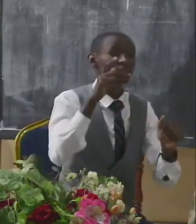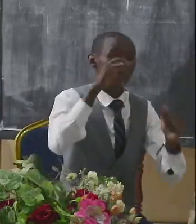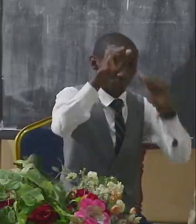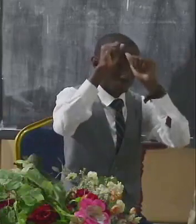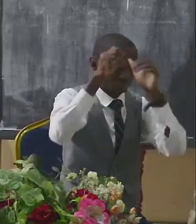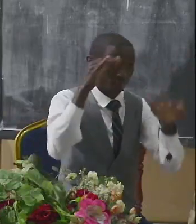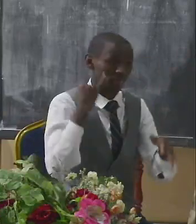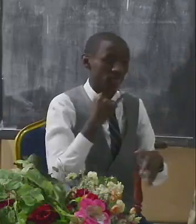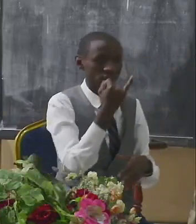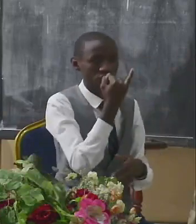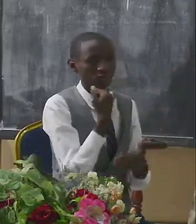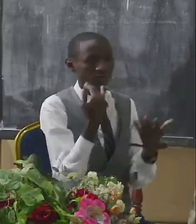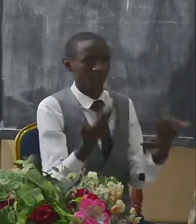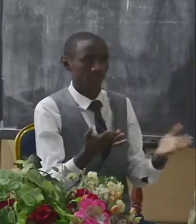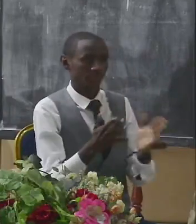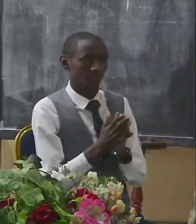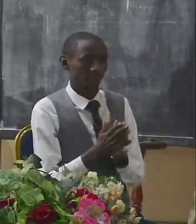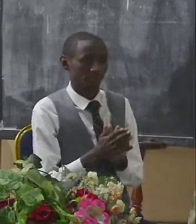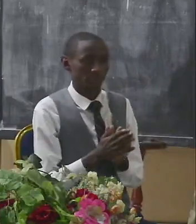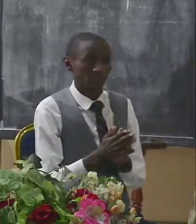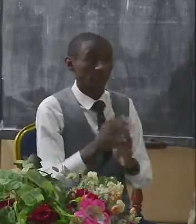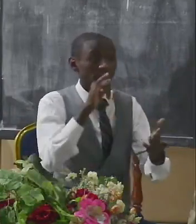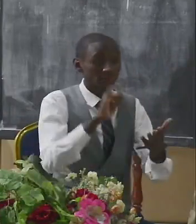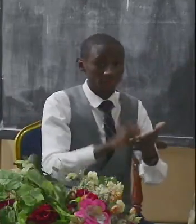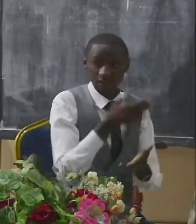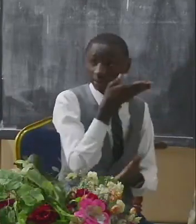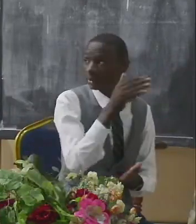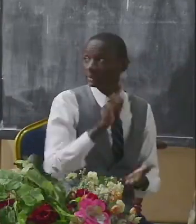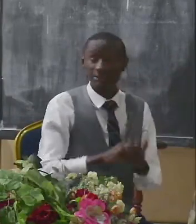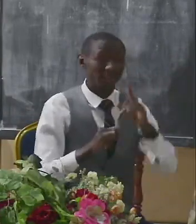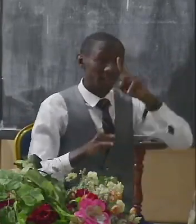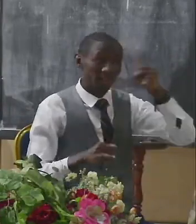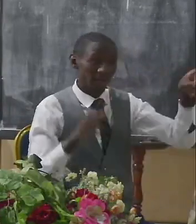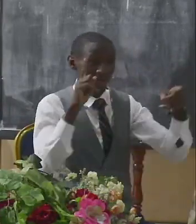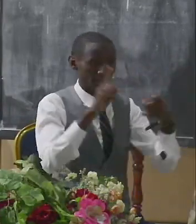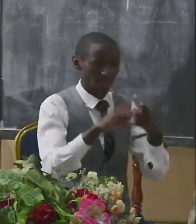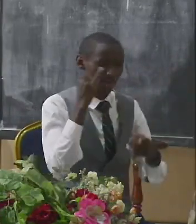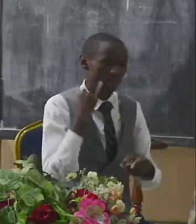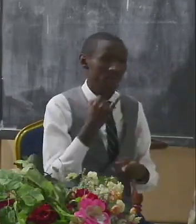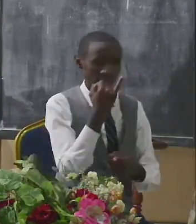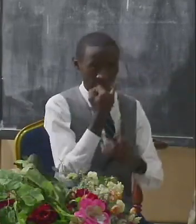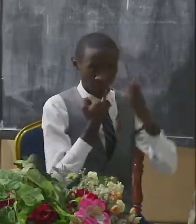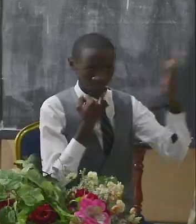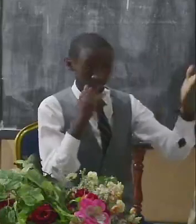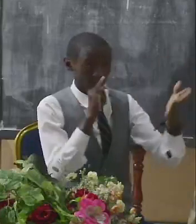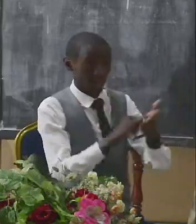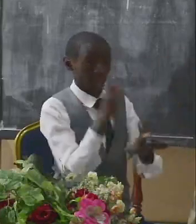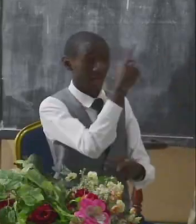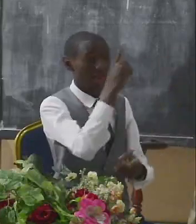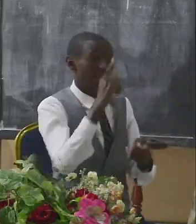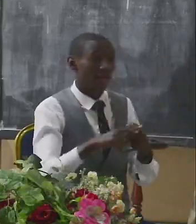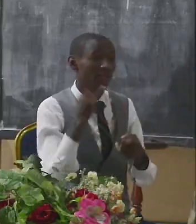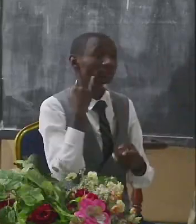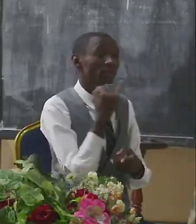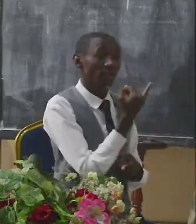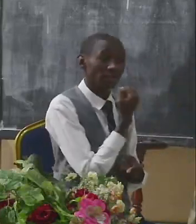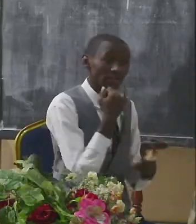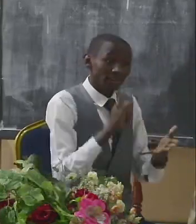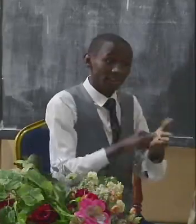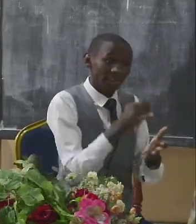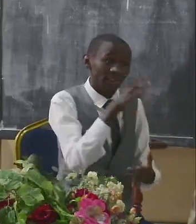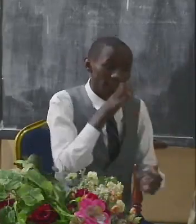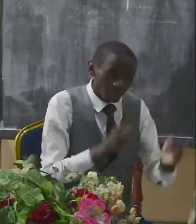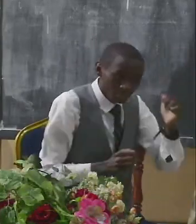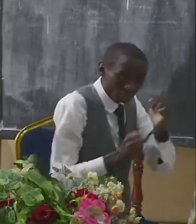Na watu wa, na taifa ya Daniel ambao ni taifa ya Kiyahudi, ni pale. Ni pale sasa. Cela se passe lorsque l'épouse